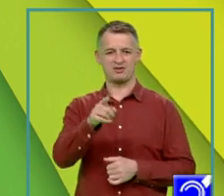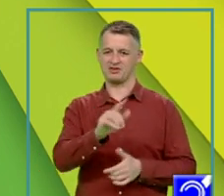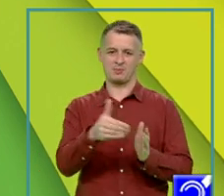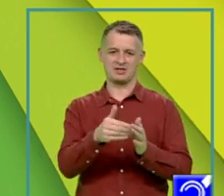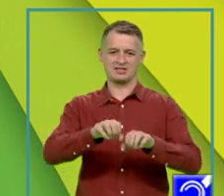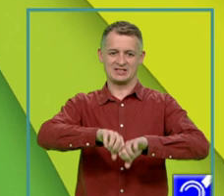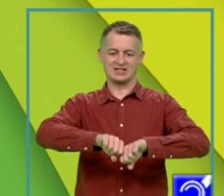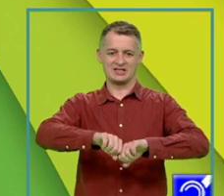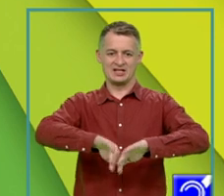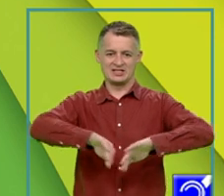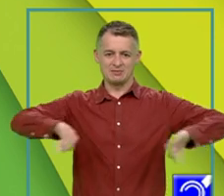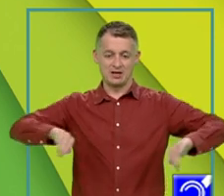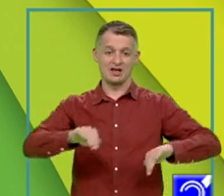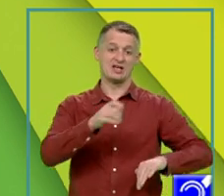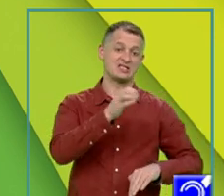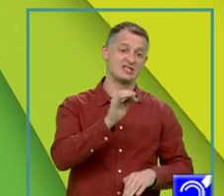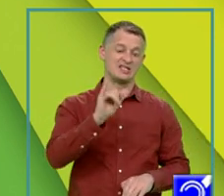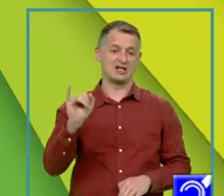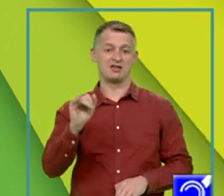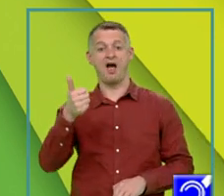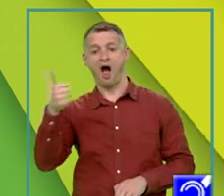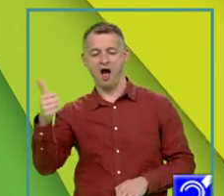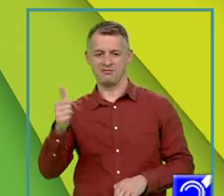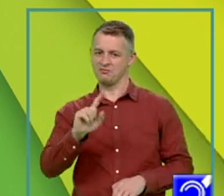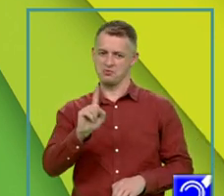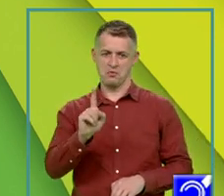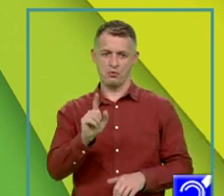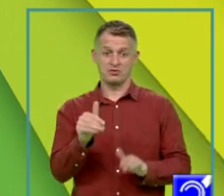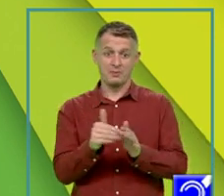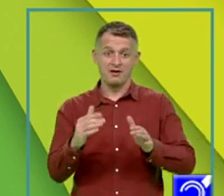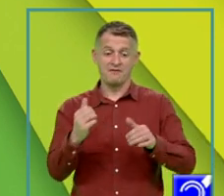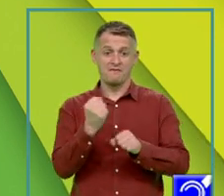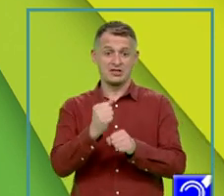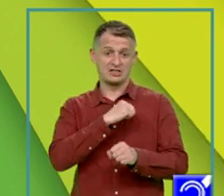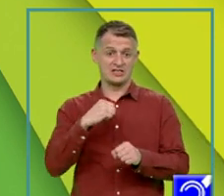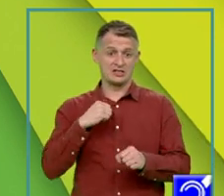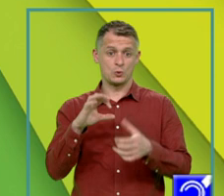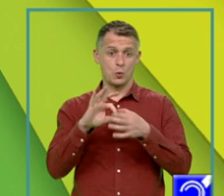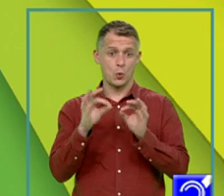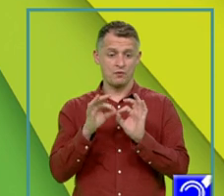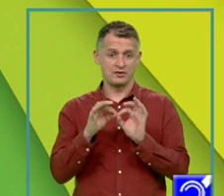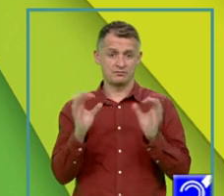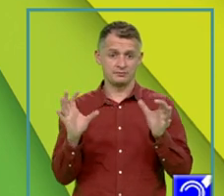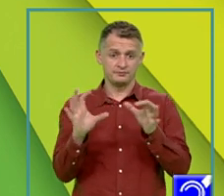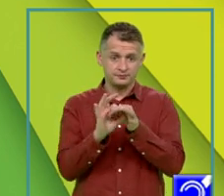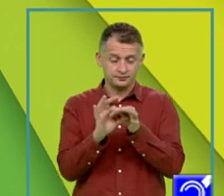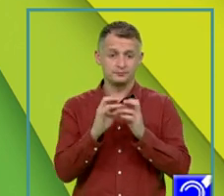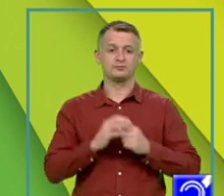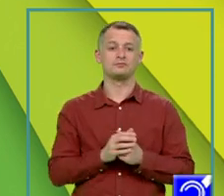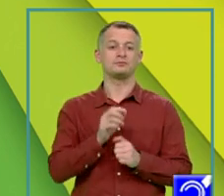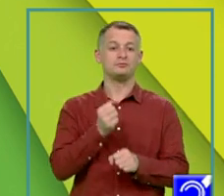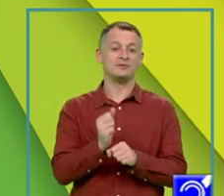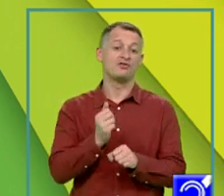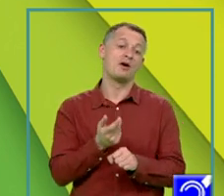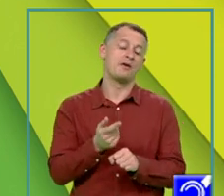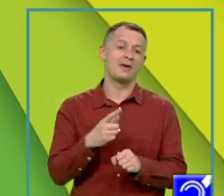despart te ții de a pentru că formează împreună un singur cuvânt as face voi ați face și mai este o greșeală Aici